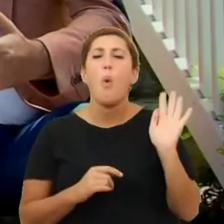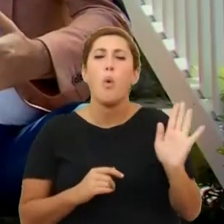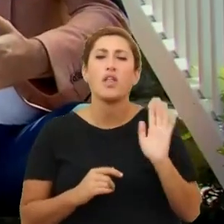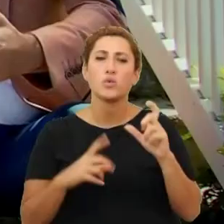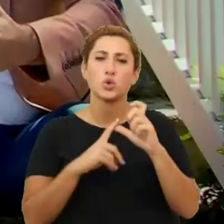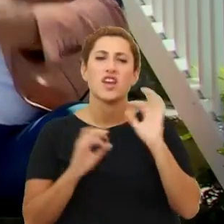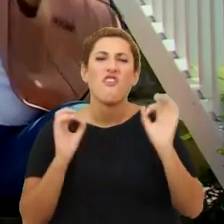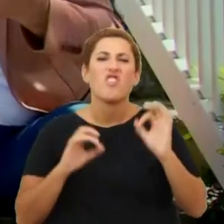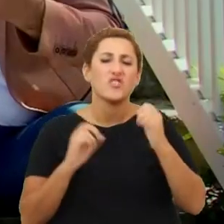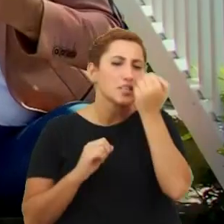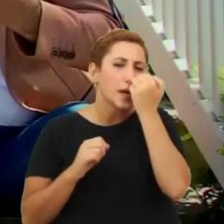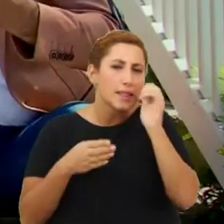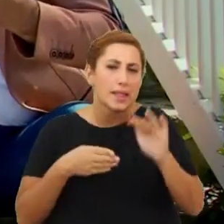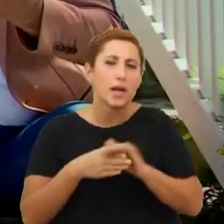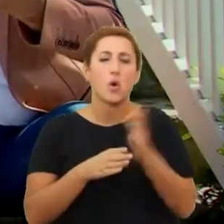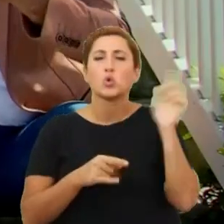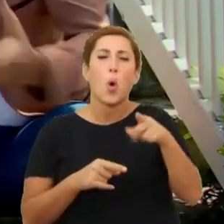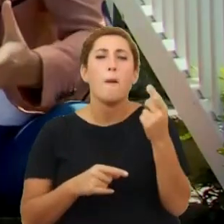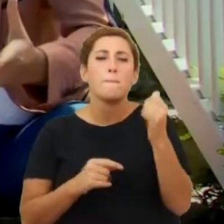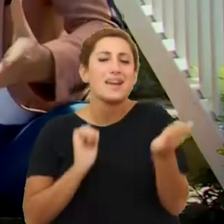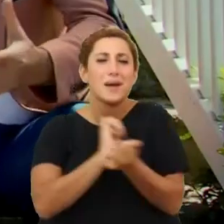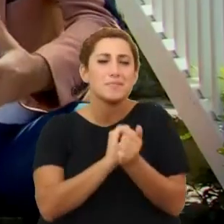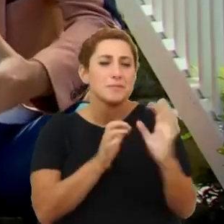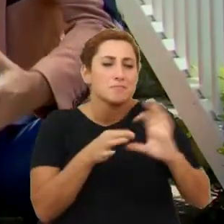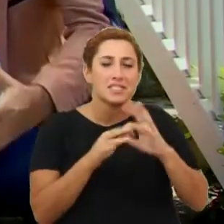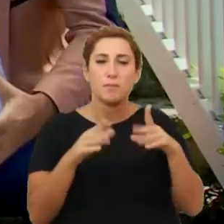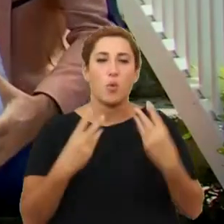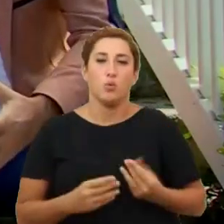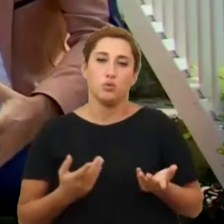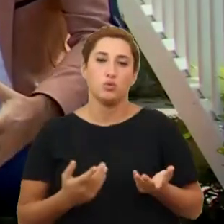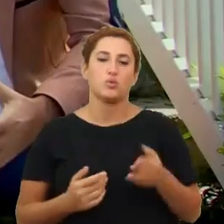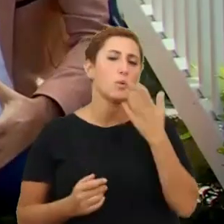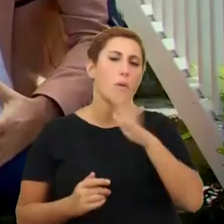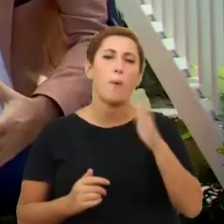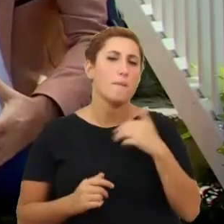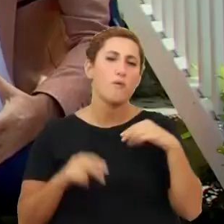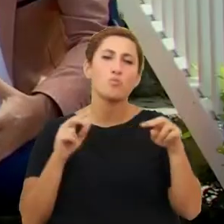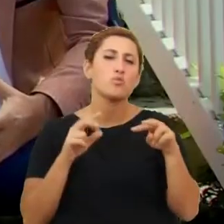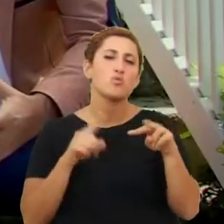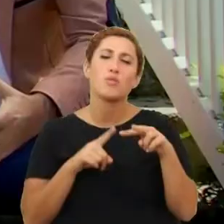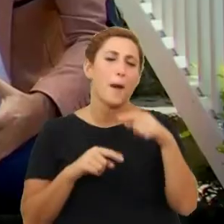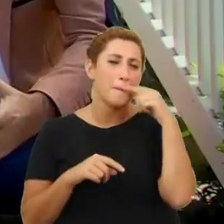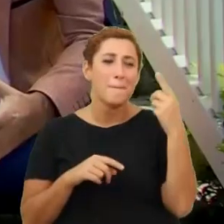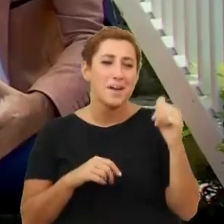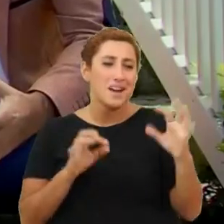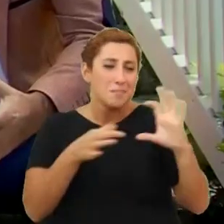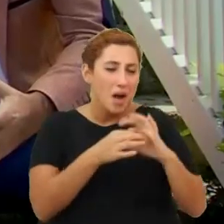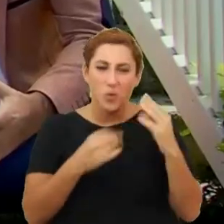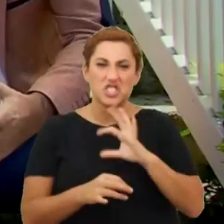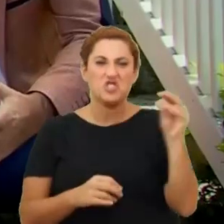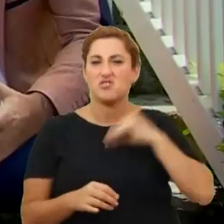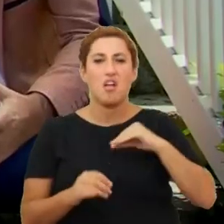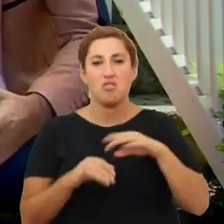Şükrü. Yavaş yavaş kanına girer, sonra o paranın esiri olursun. Yok, ben Nurhan Bey'in paraya esir olacağını